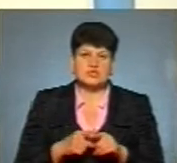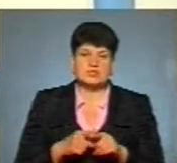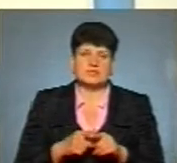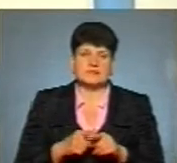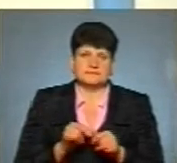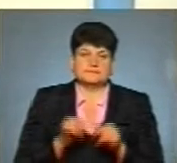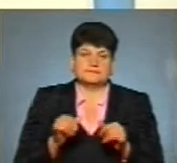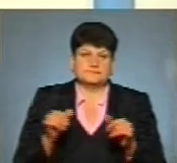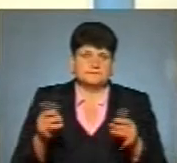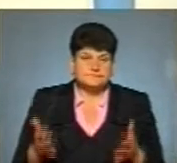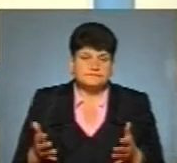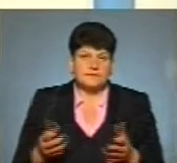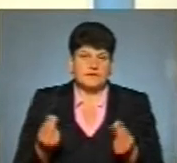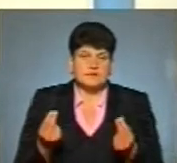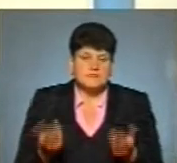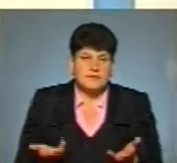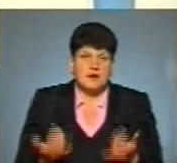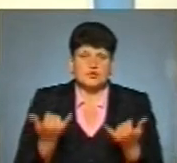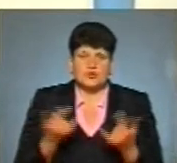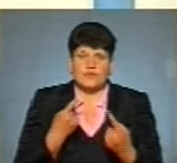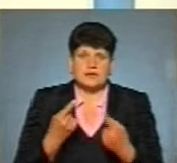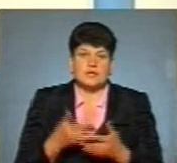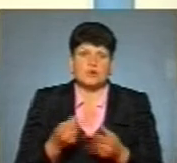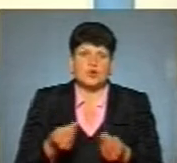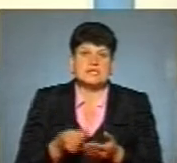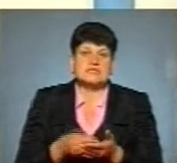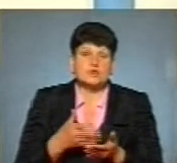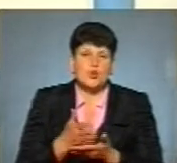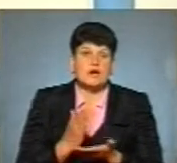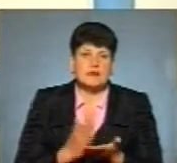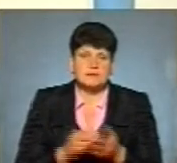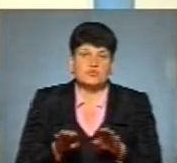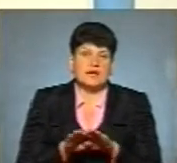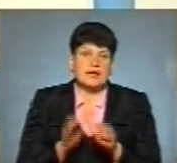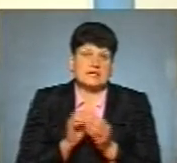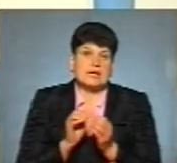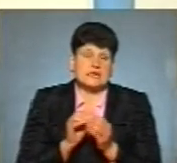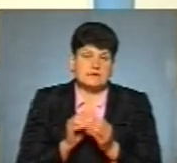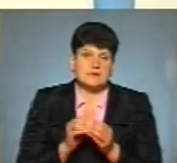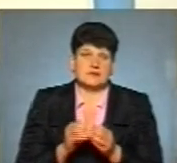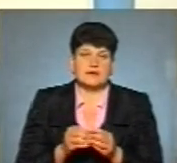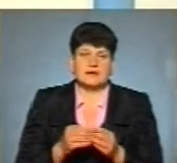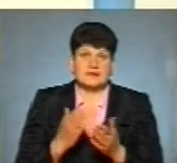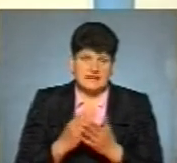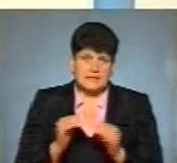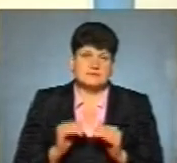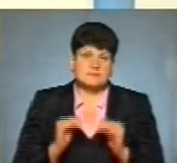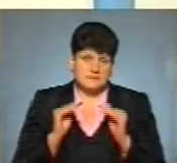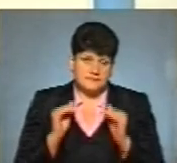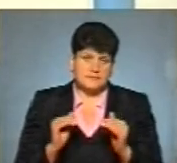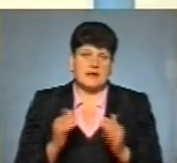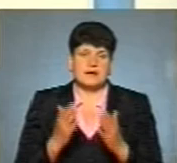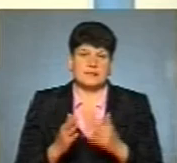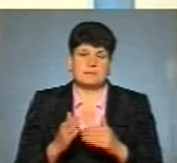на сьогоднішній день, а якщо говорити про ціну хліба, то вона практично на рівні зберігається, десь суттєвий є ріст, але все одно